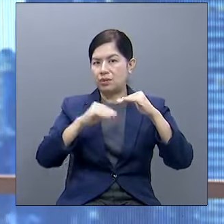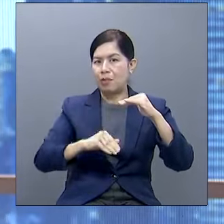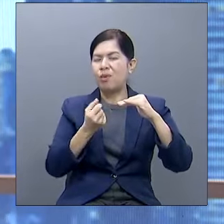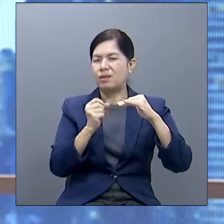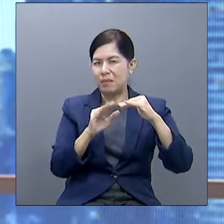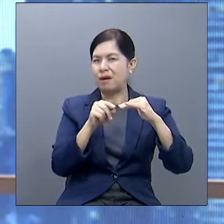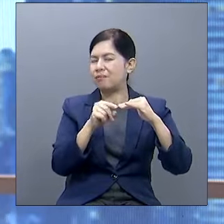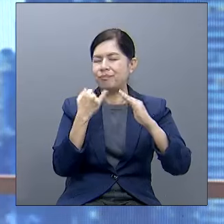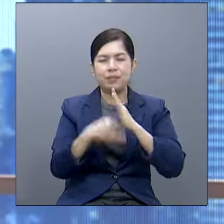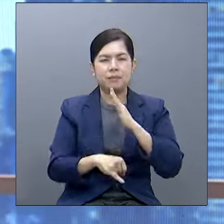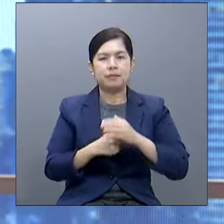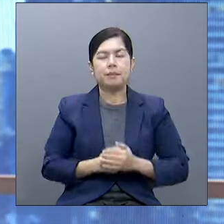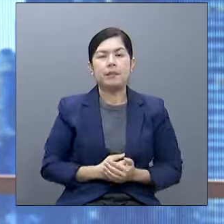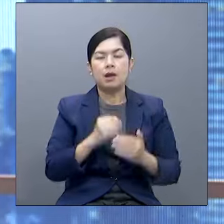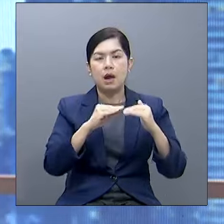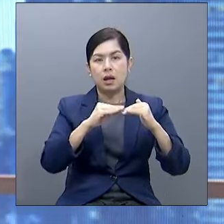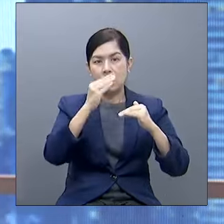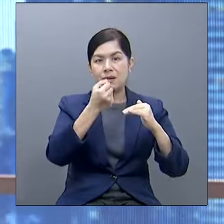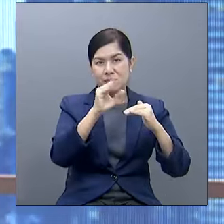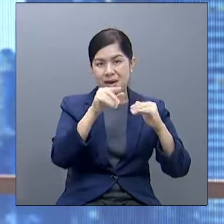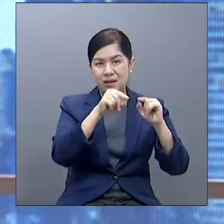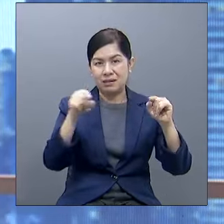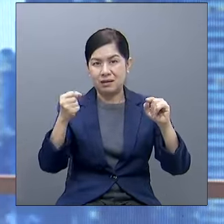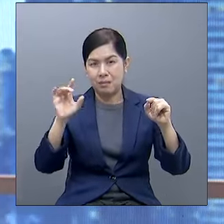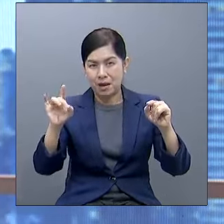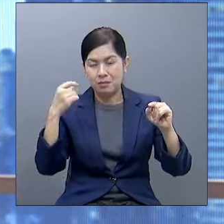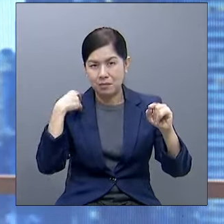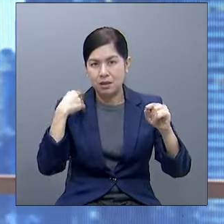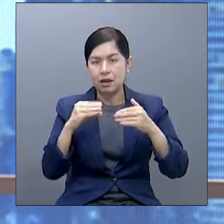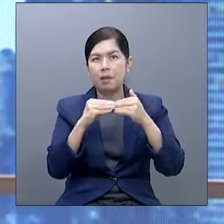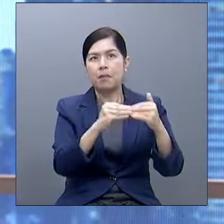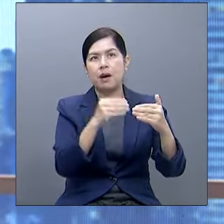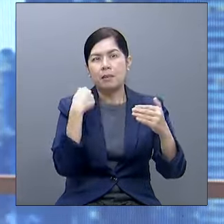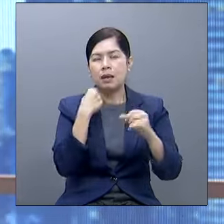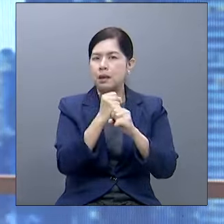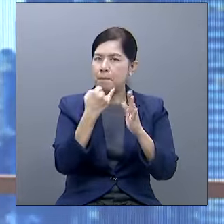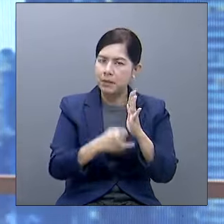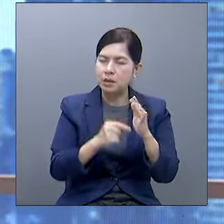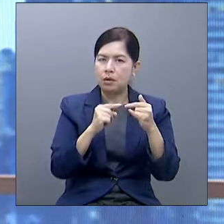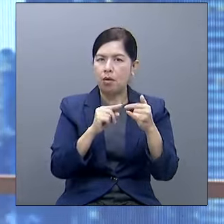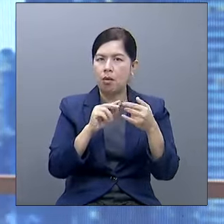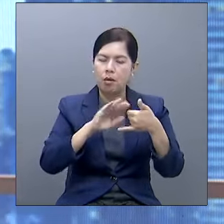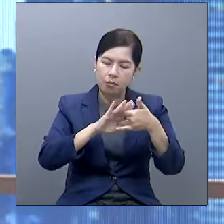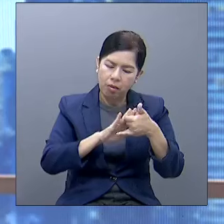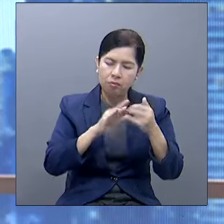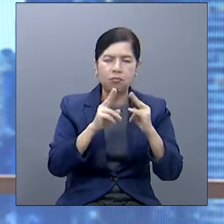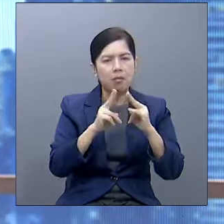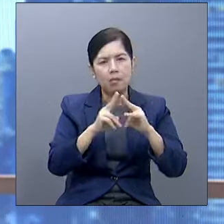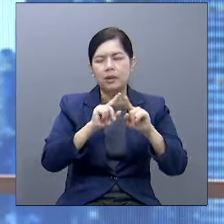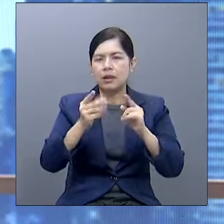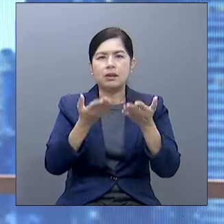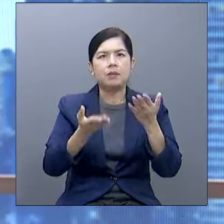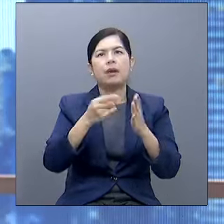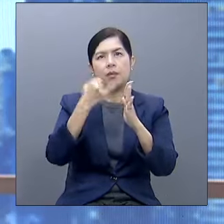ยังไงก็ผิดเกิน15ไม่ถึง18แต่พาไปเพื่อเรื่อง อ นาจารเพื่ออนาจารหรือเพื่อมีเพศสัมพันธ์มีนู่นมีนี ่ ยัง